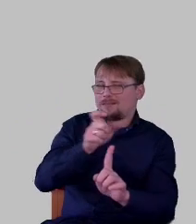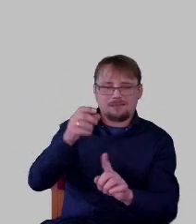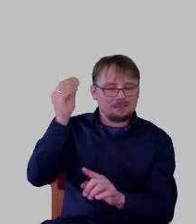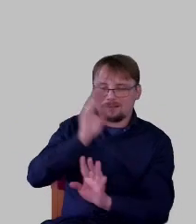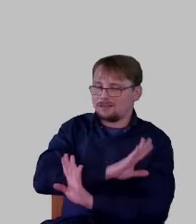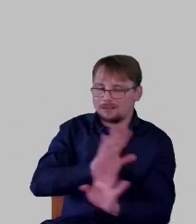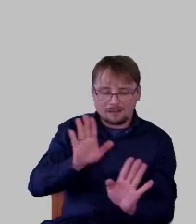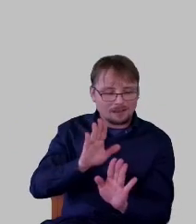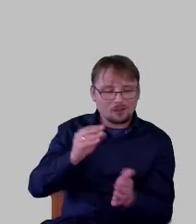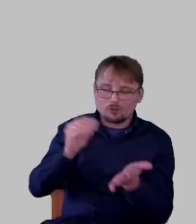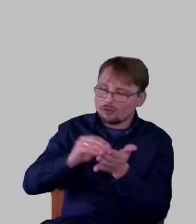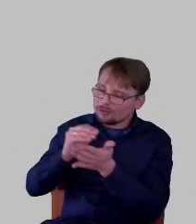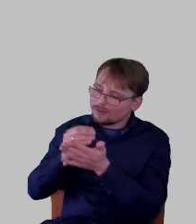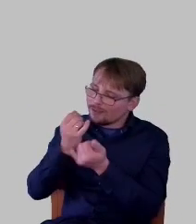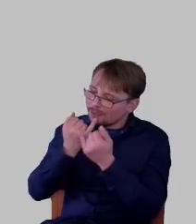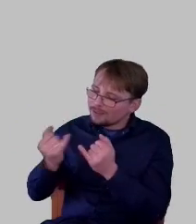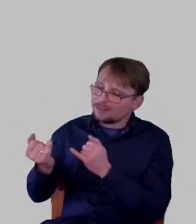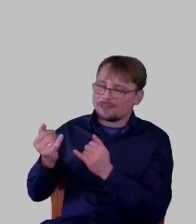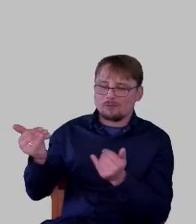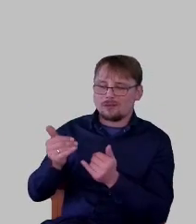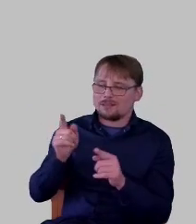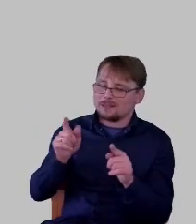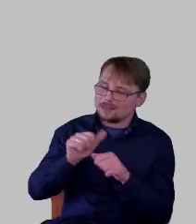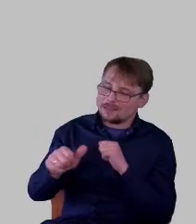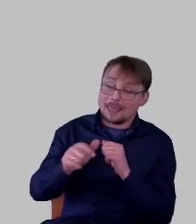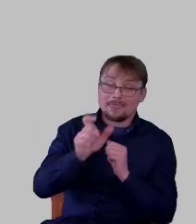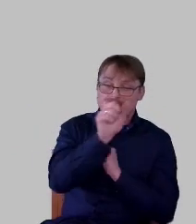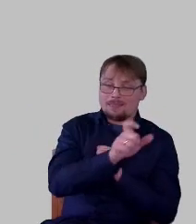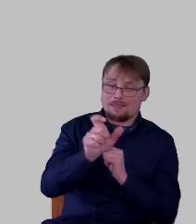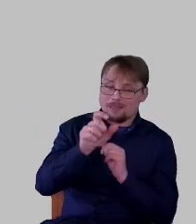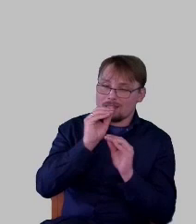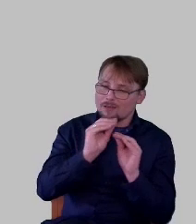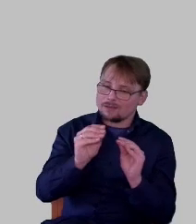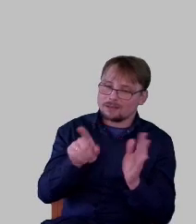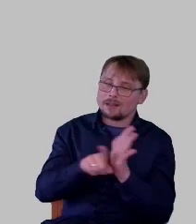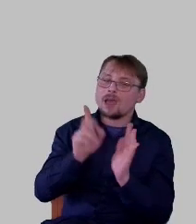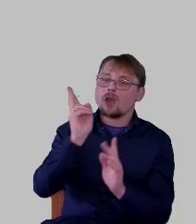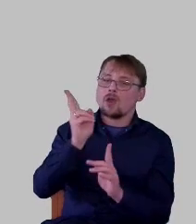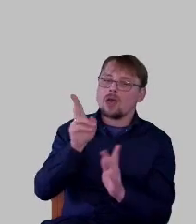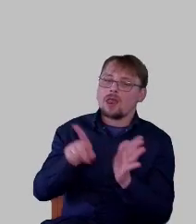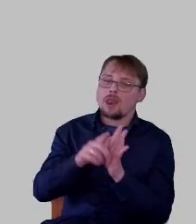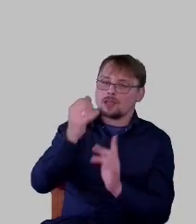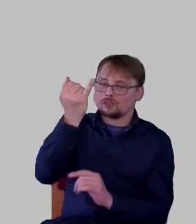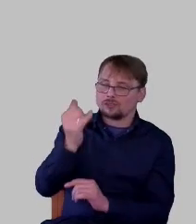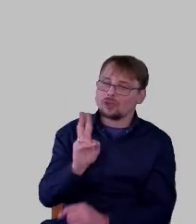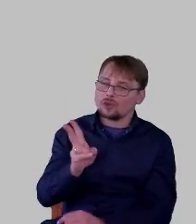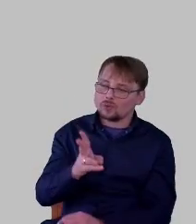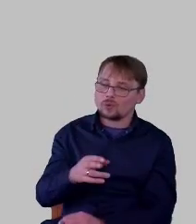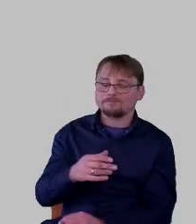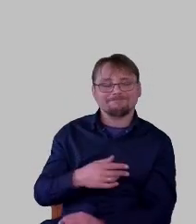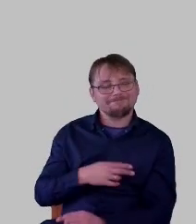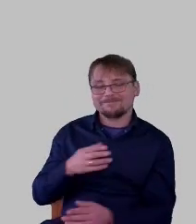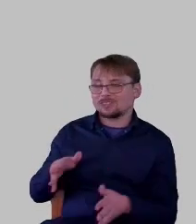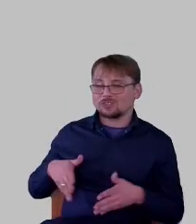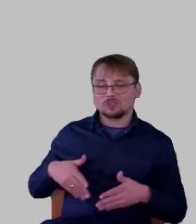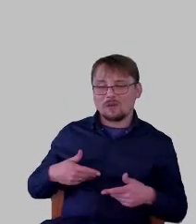jak zostało tu wcześniej powiedziane, indywidualne nauczanie zostało przewidziane dla tych uczniów, którzy z powodu swojego stanu zdrowia do tej szkoły rzeczywiście